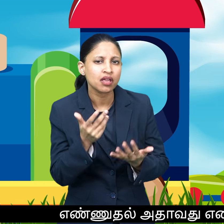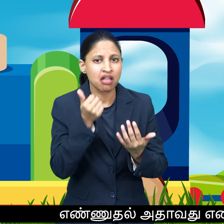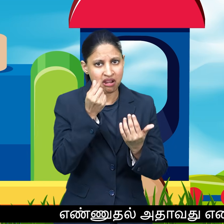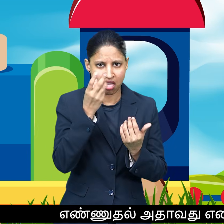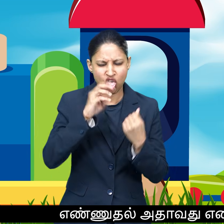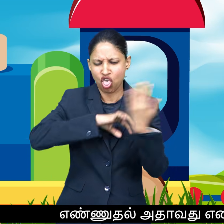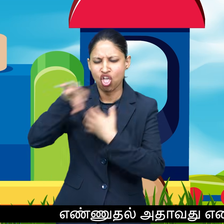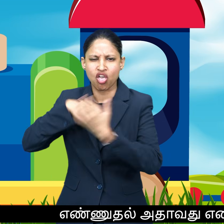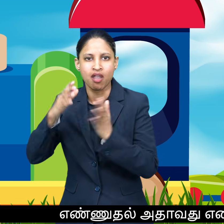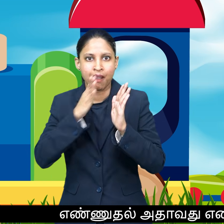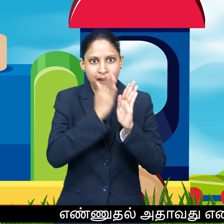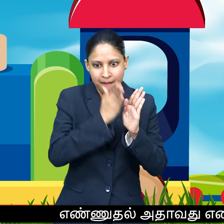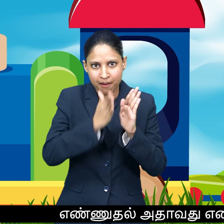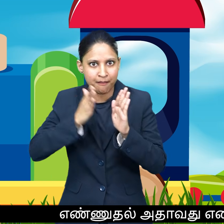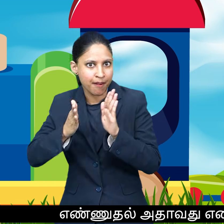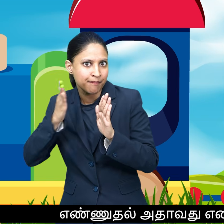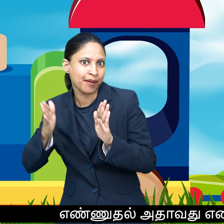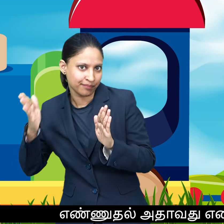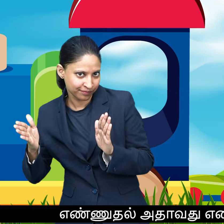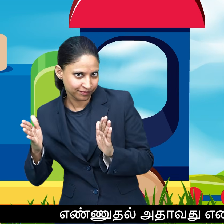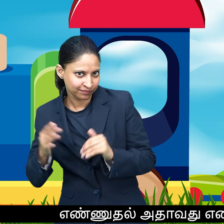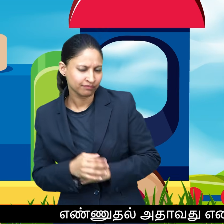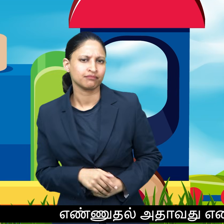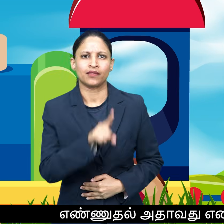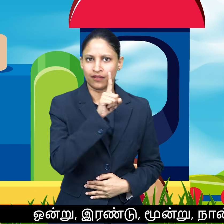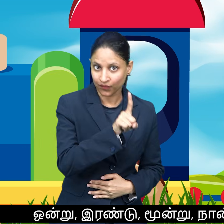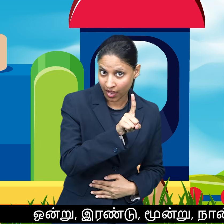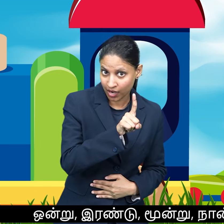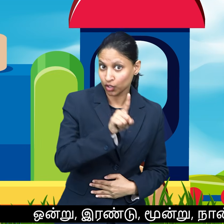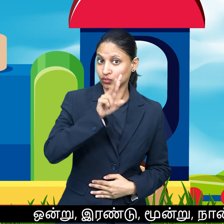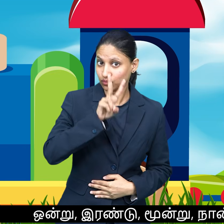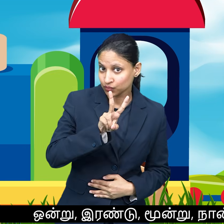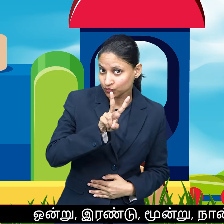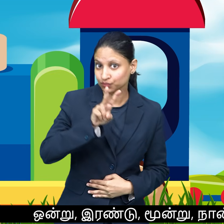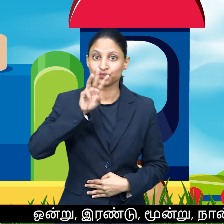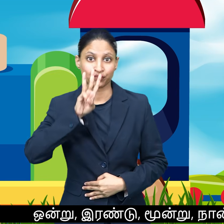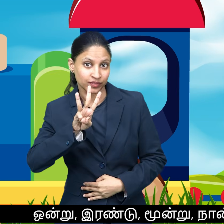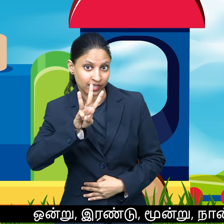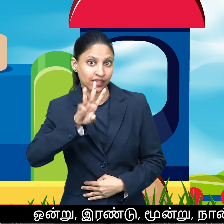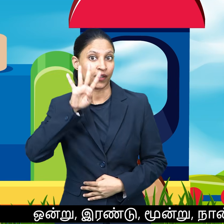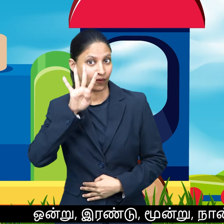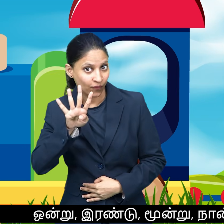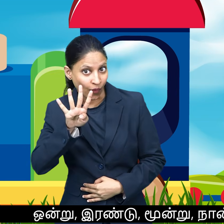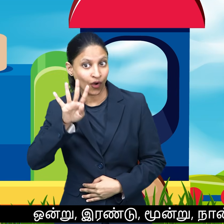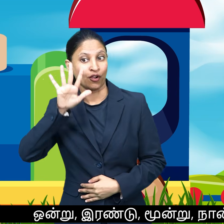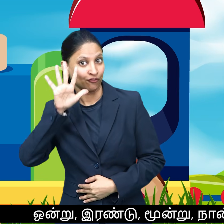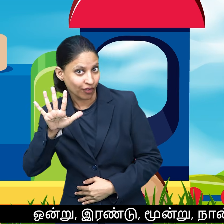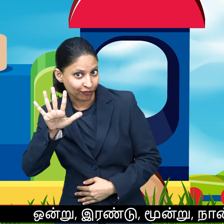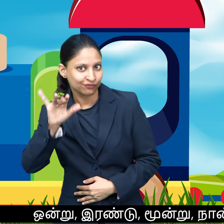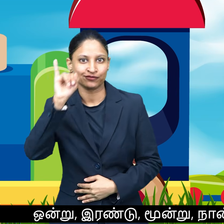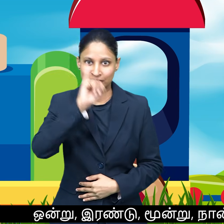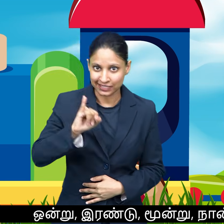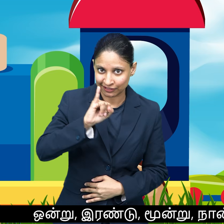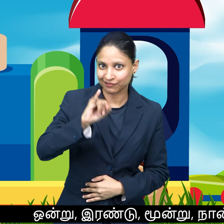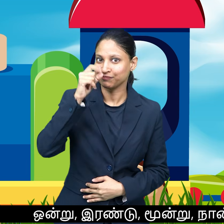எண்ணுதல், அதாவது எண்களை வரிசையில் சொல்வது. 1 2 3 4